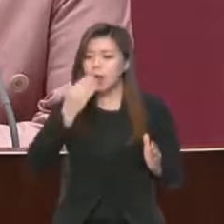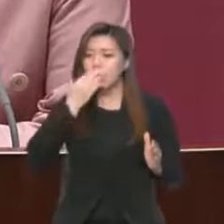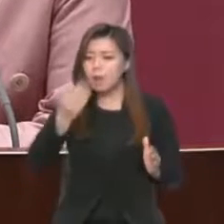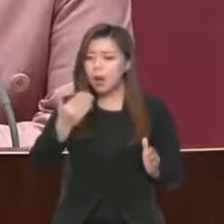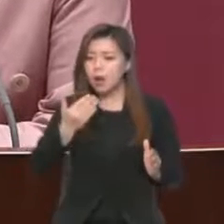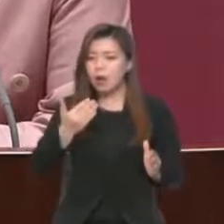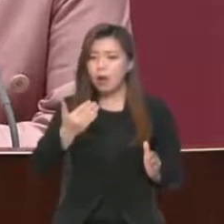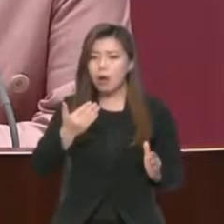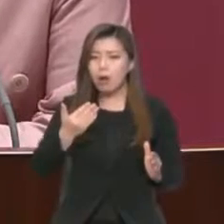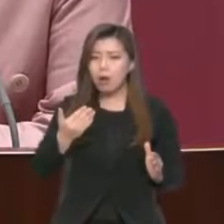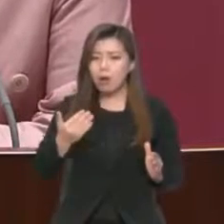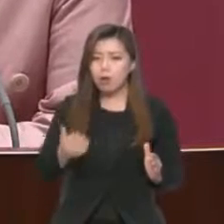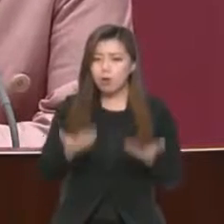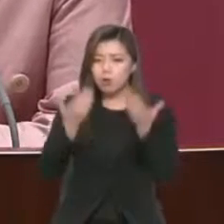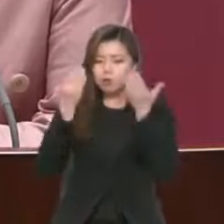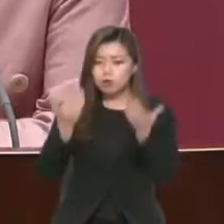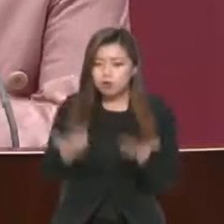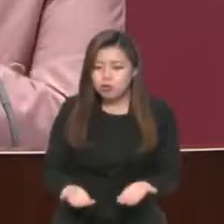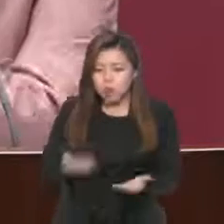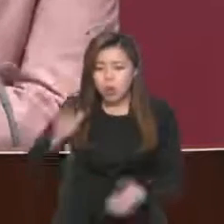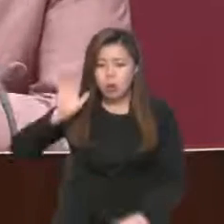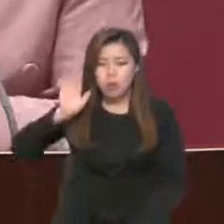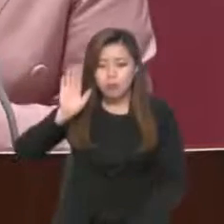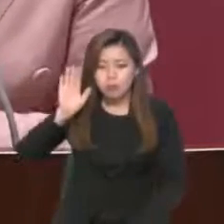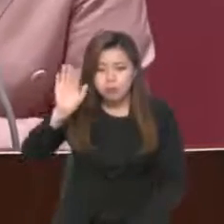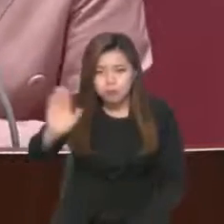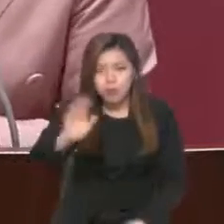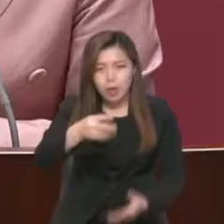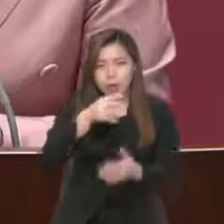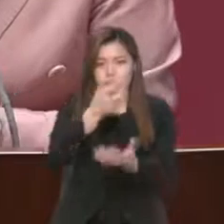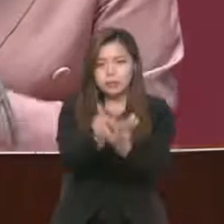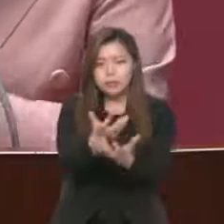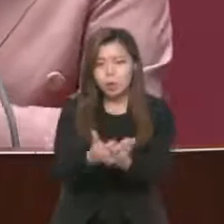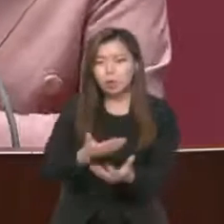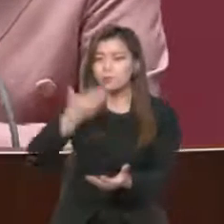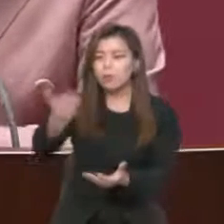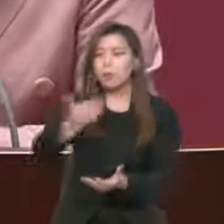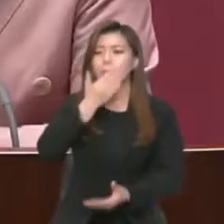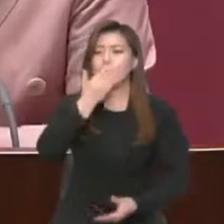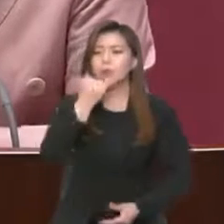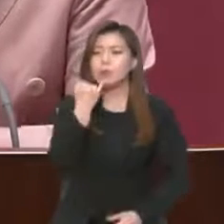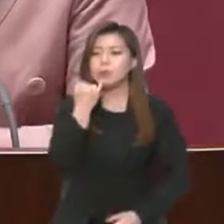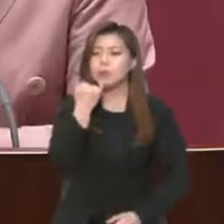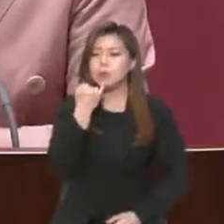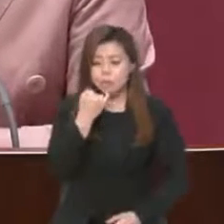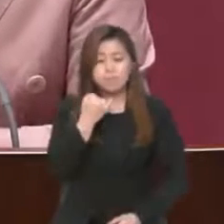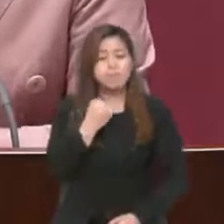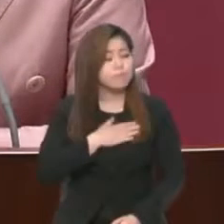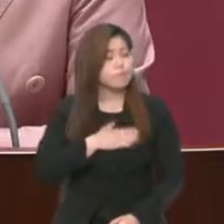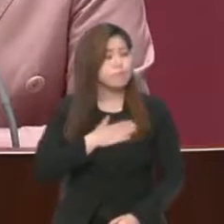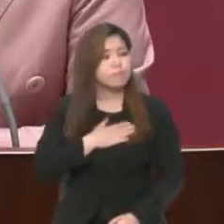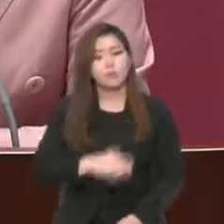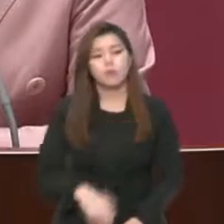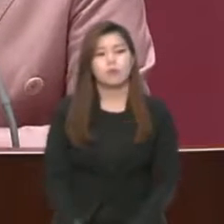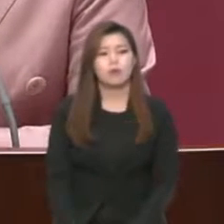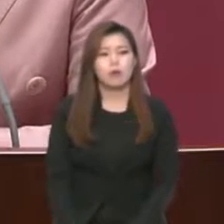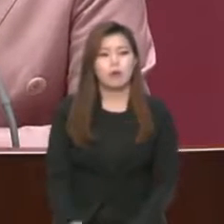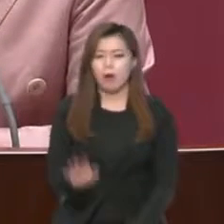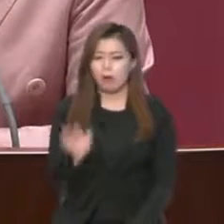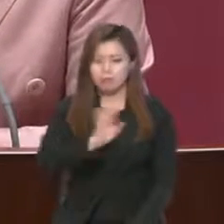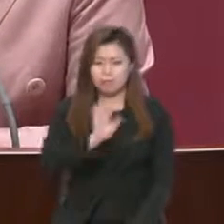제출하고 19일간의 병가를 받는 것도 지금 가능하다 이렇게 예, 이해를 하겠습니다. 그렇게 이해하시면 안